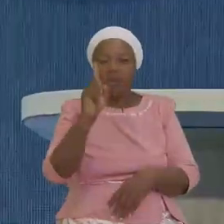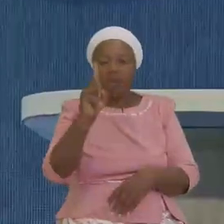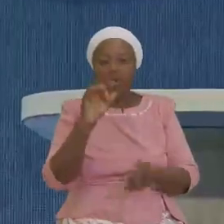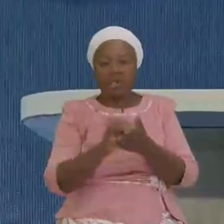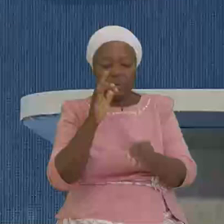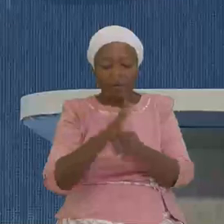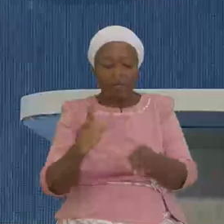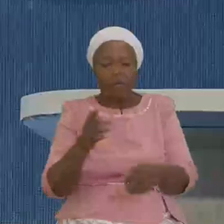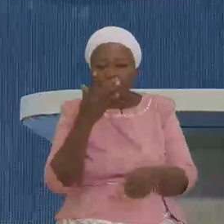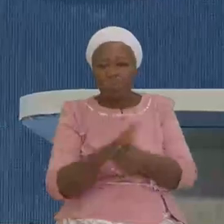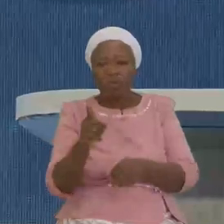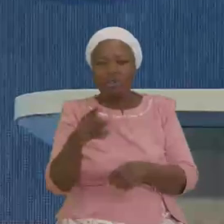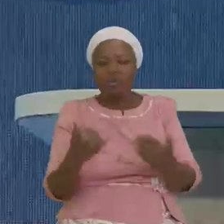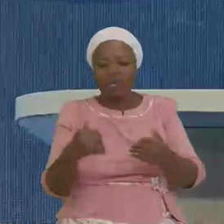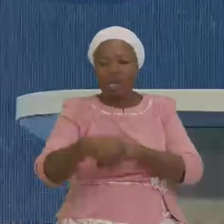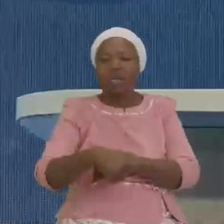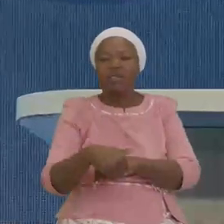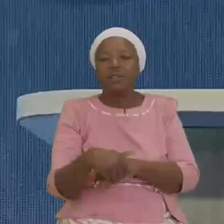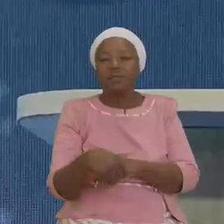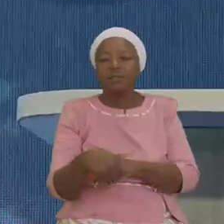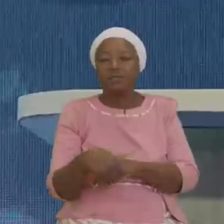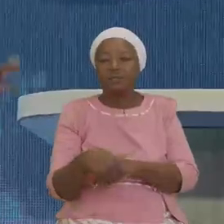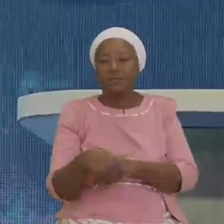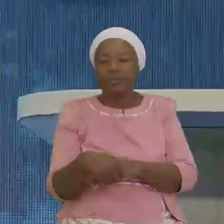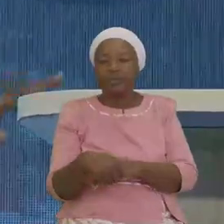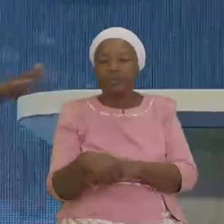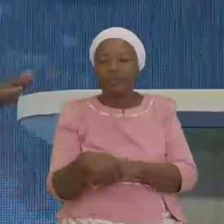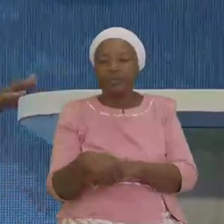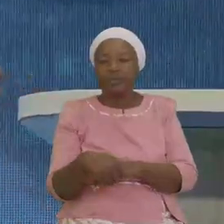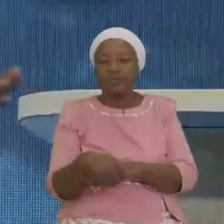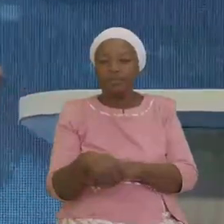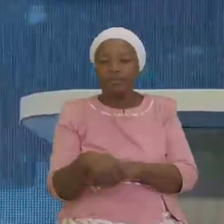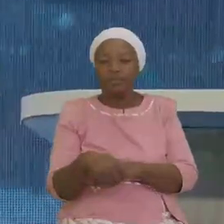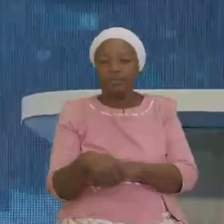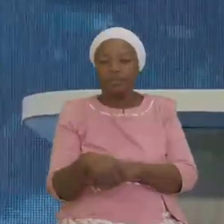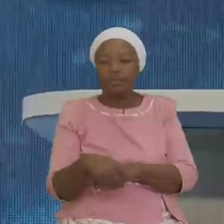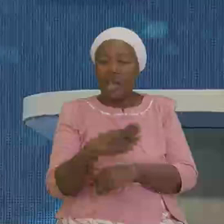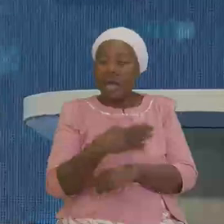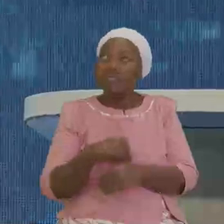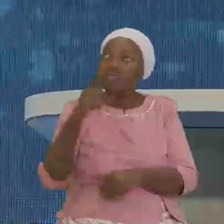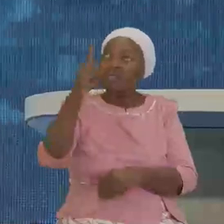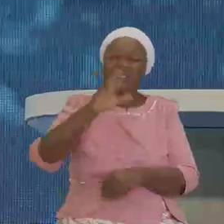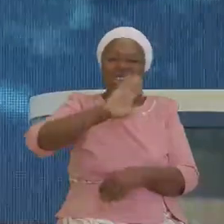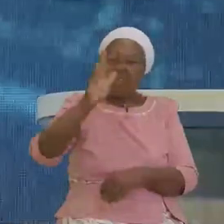le Dieu qui tient promesse, c'est lui qui vous promet cela ce soir.